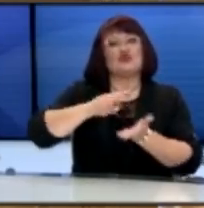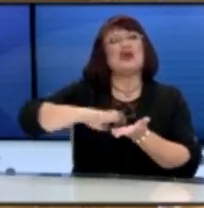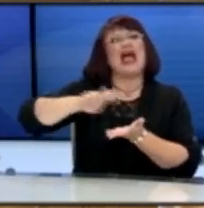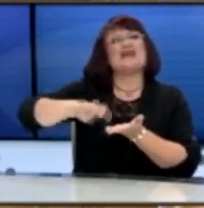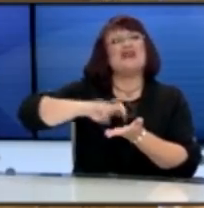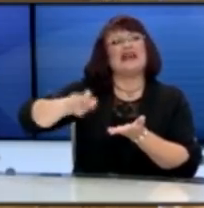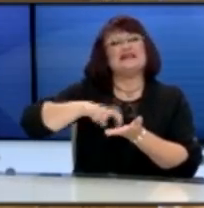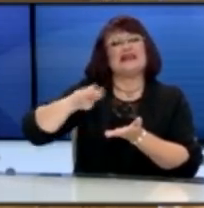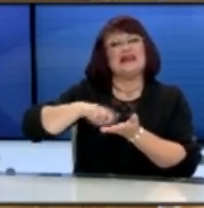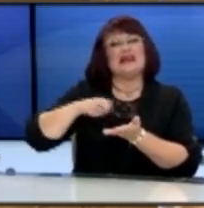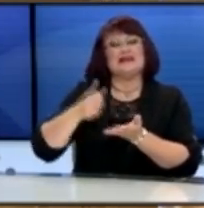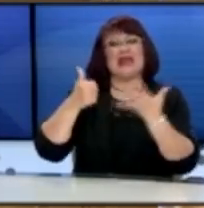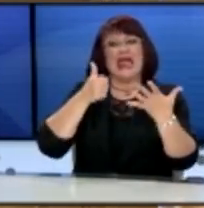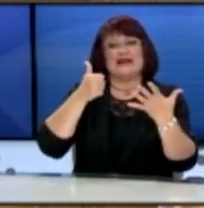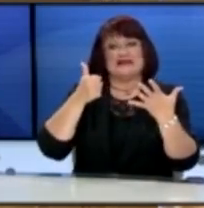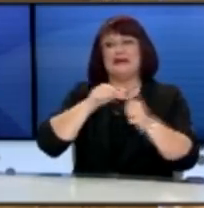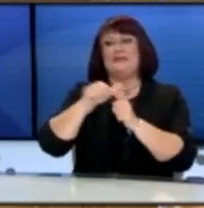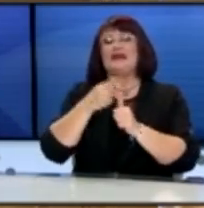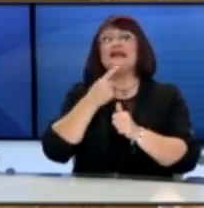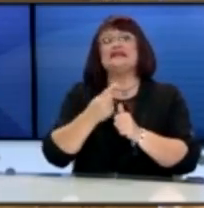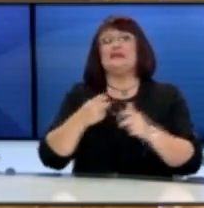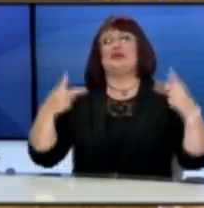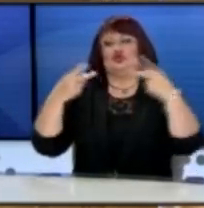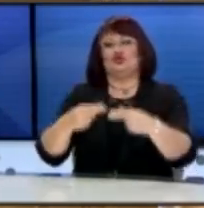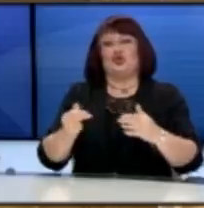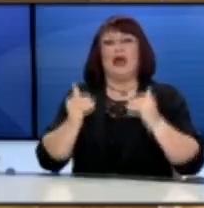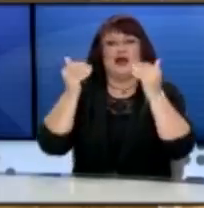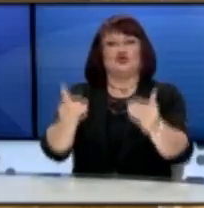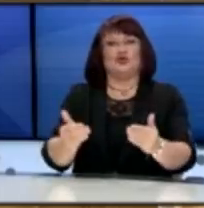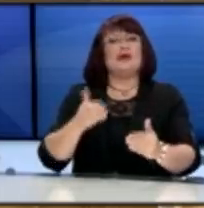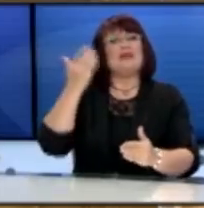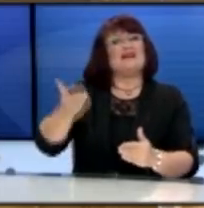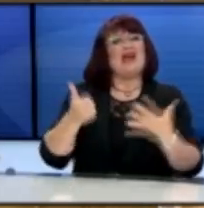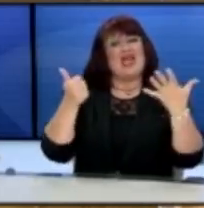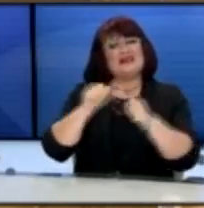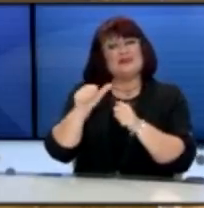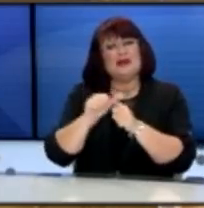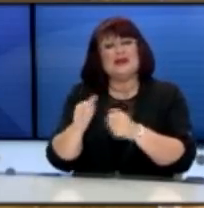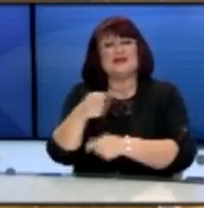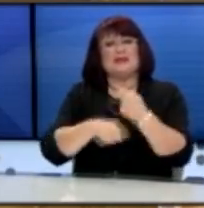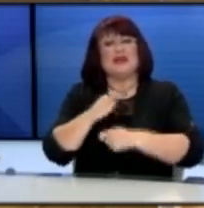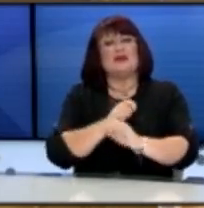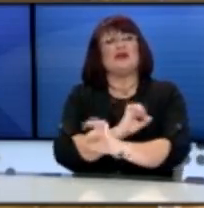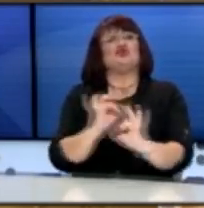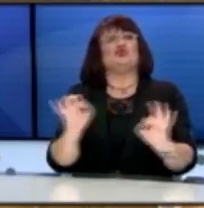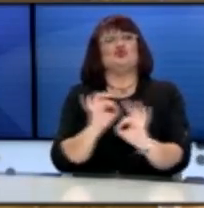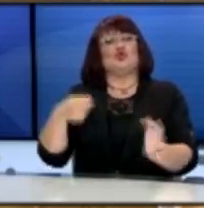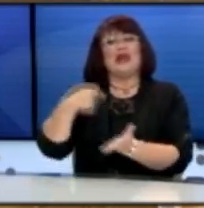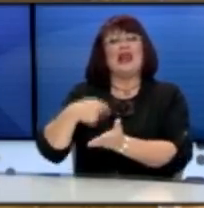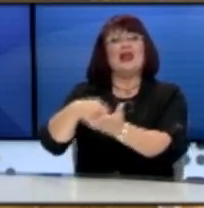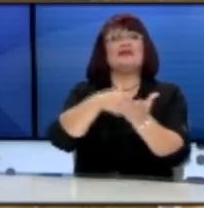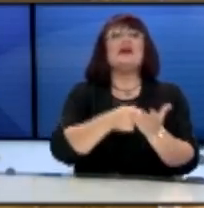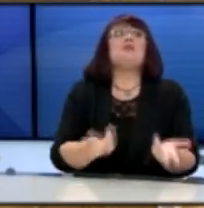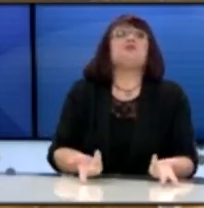εισφορές αναστέλλονται για 6 μήνες, λες και μετά από 6 μήνες οι επιχειρήσεις θα σταματήσουν να